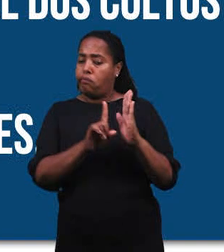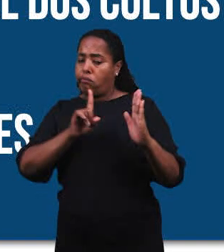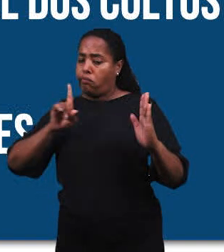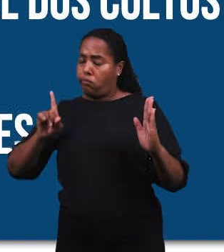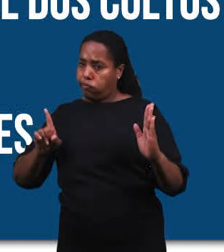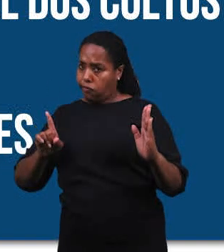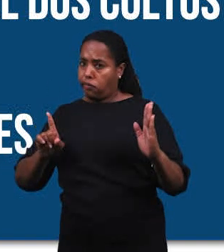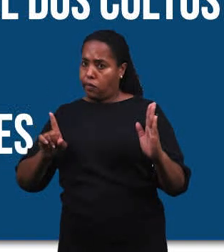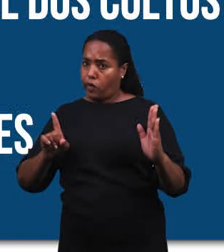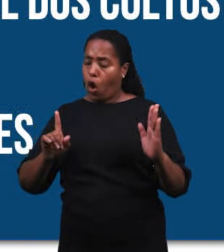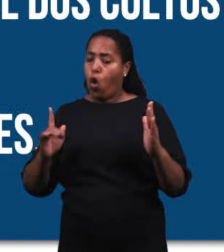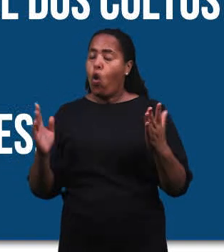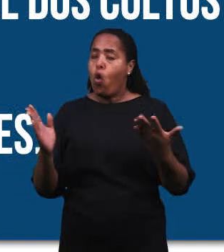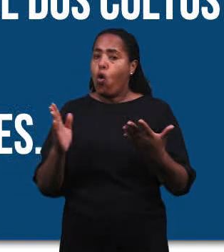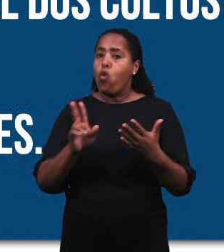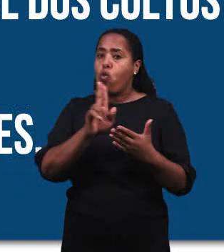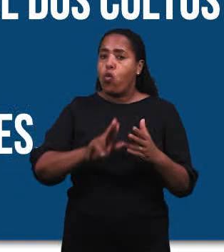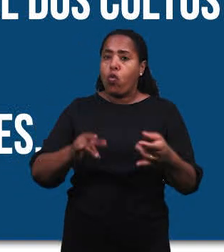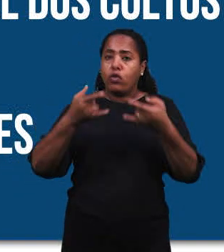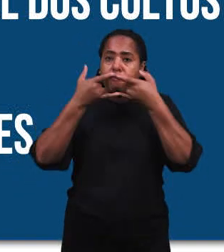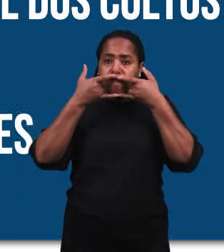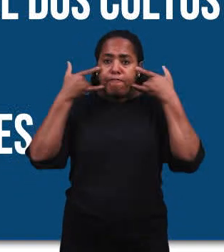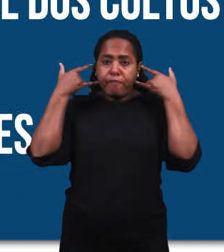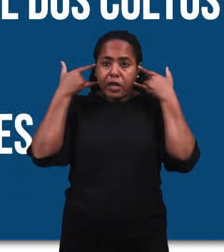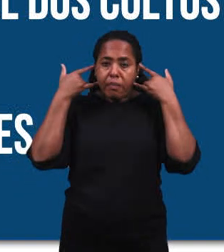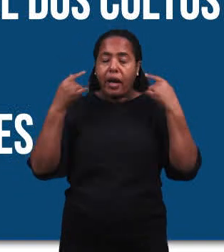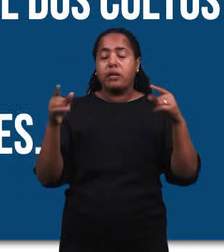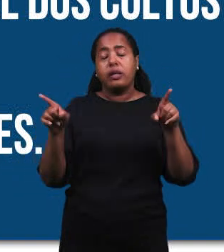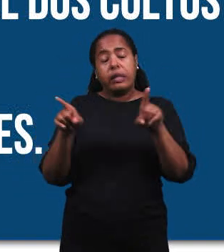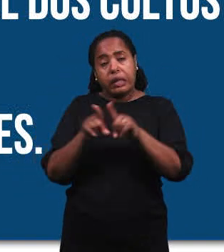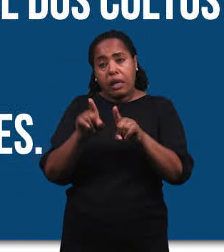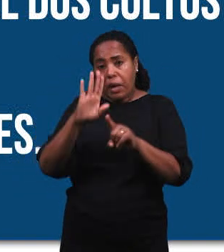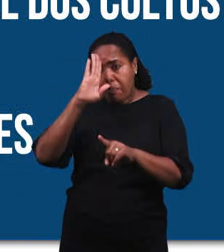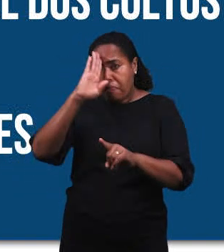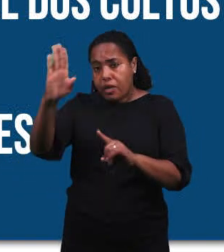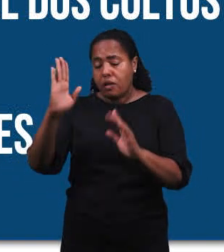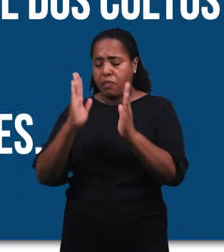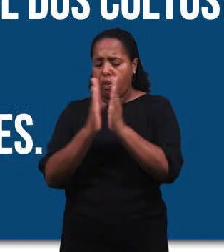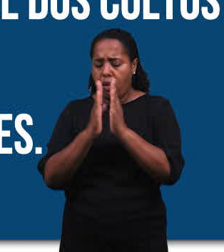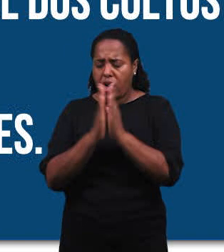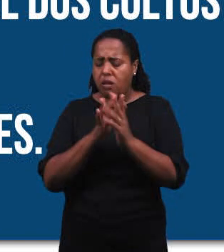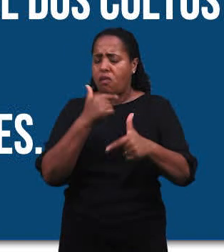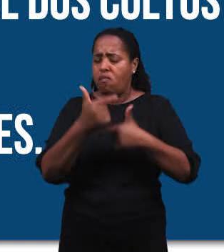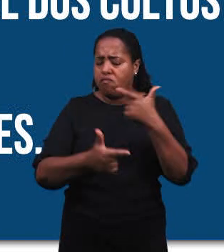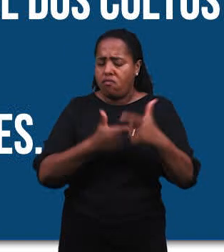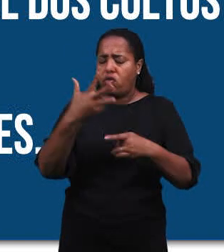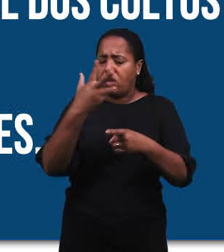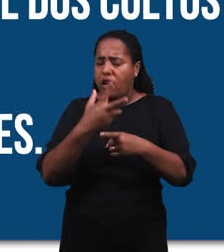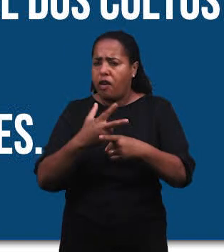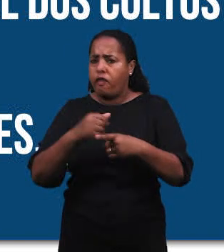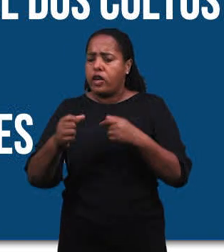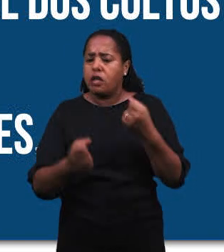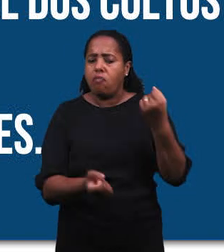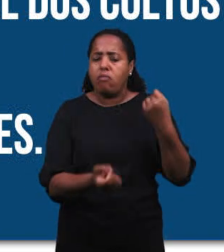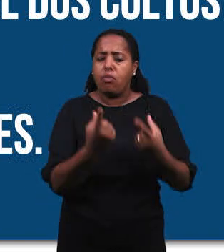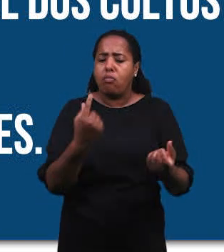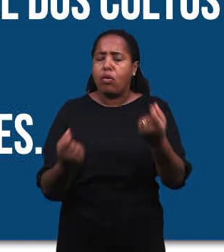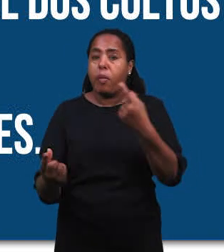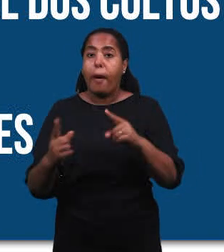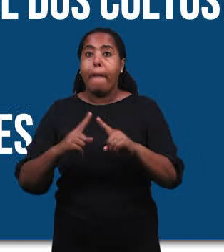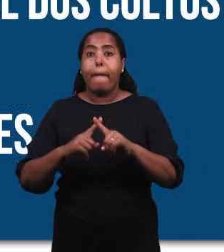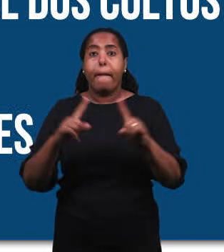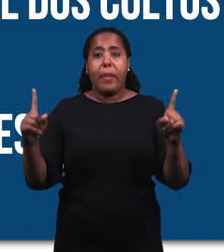быть очень мудрыми, использовать маски в молитвах. Эта битва